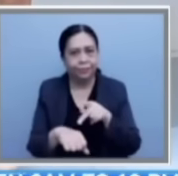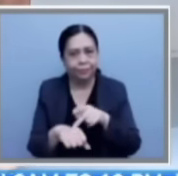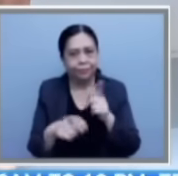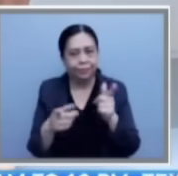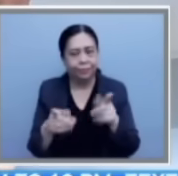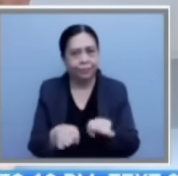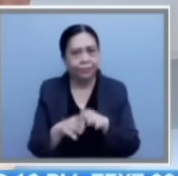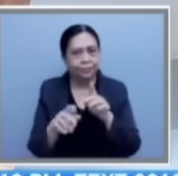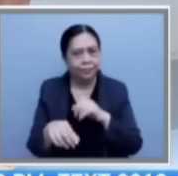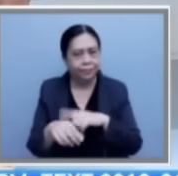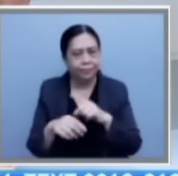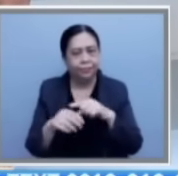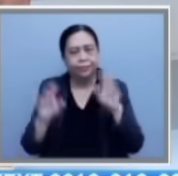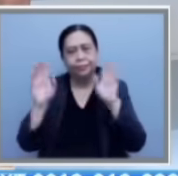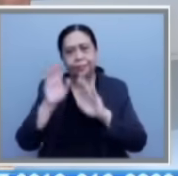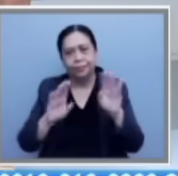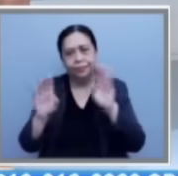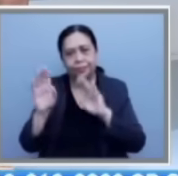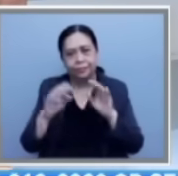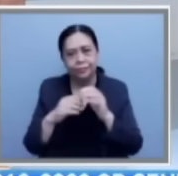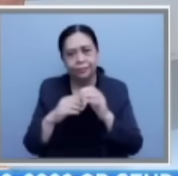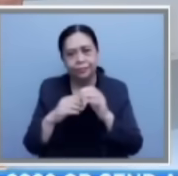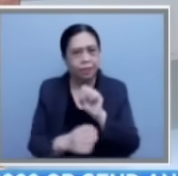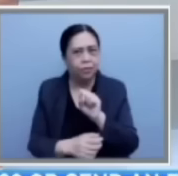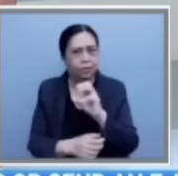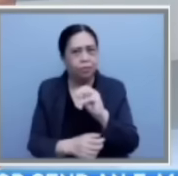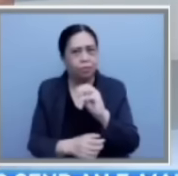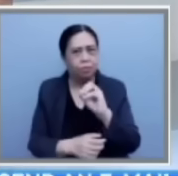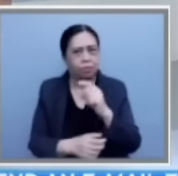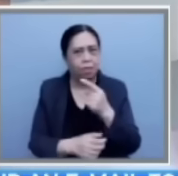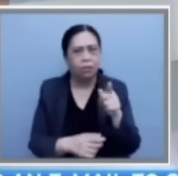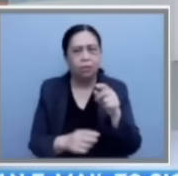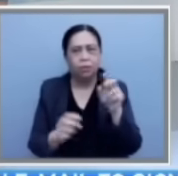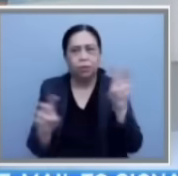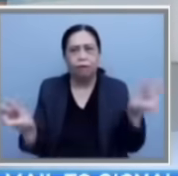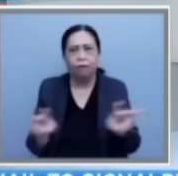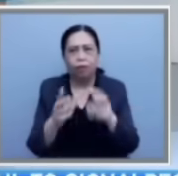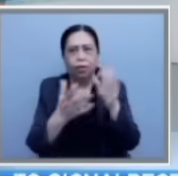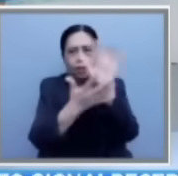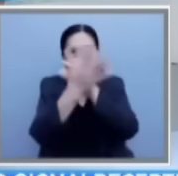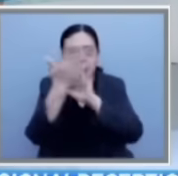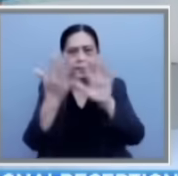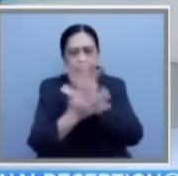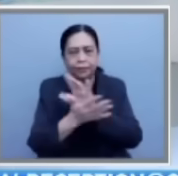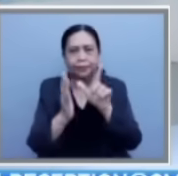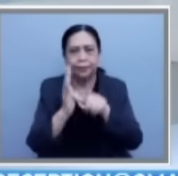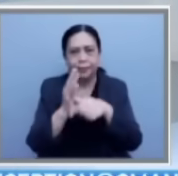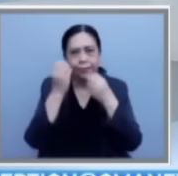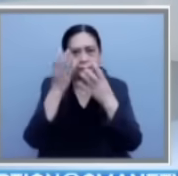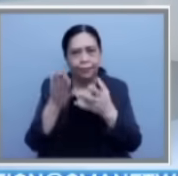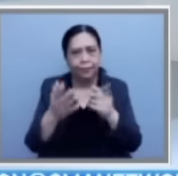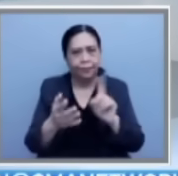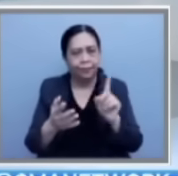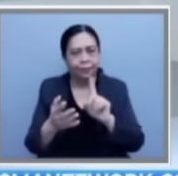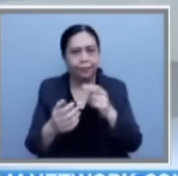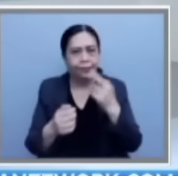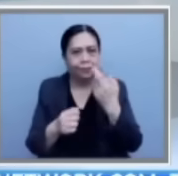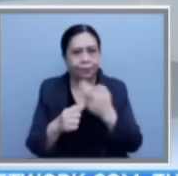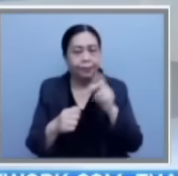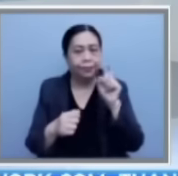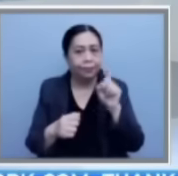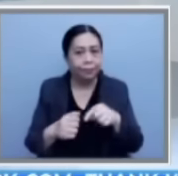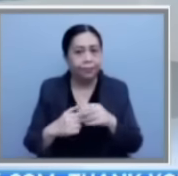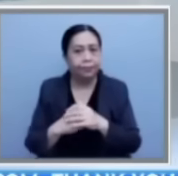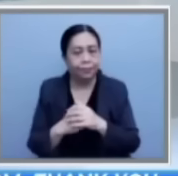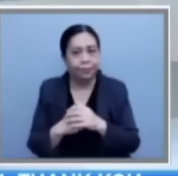pinoproblemang volcanic smog sa ilang lugar sa Batangas maya-maya ishe-share ko ang mga reminder at dapat